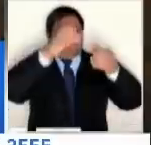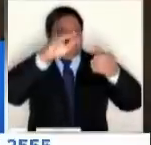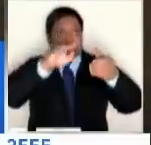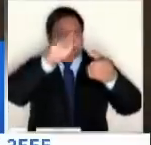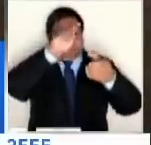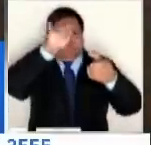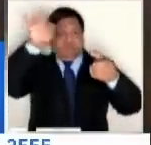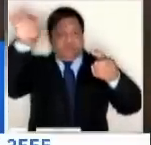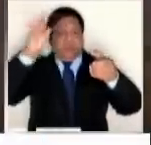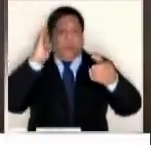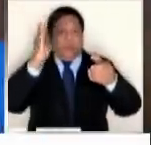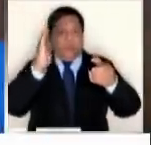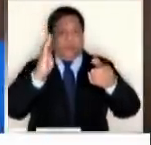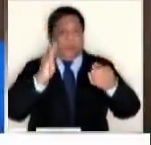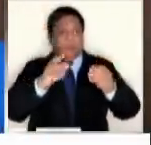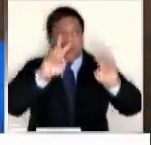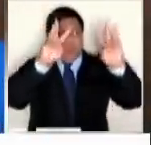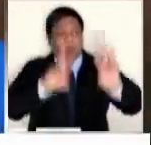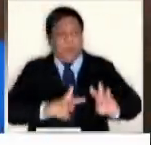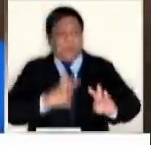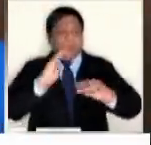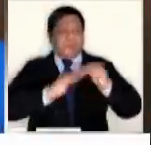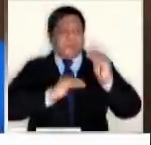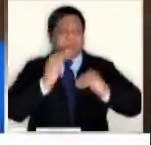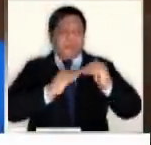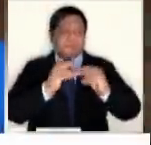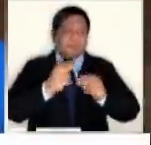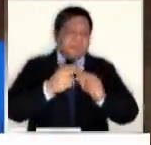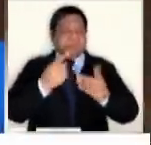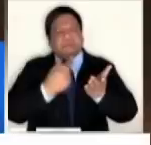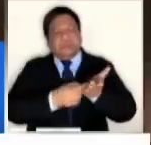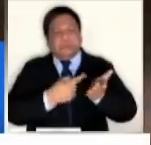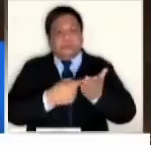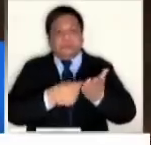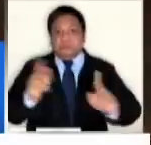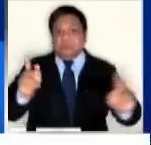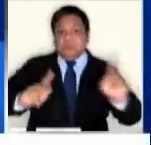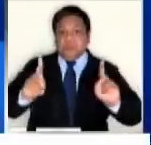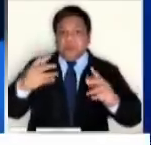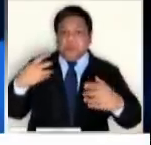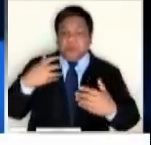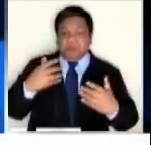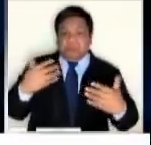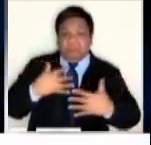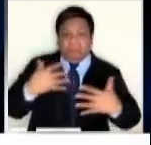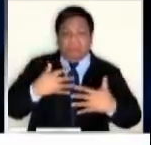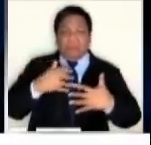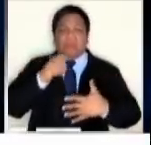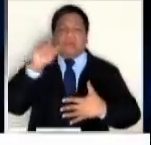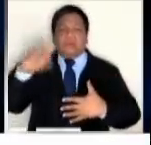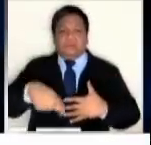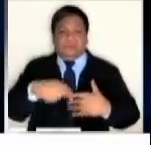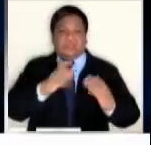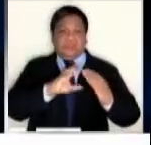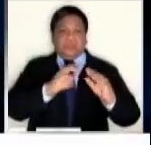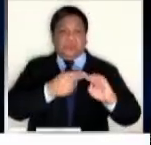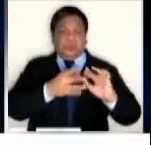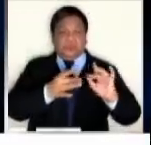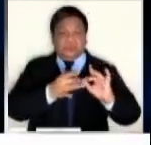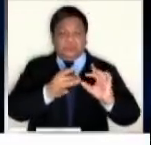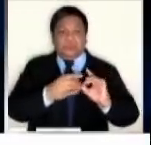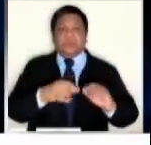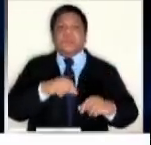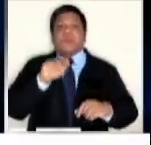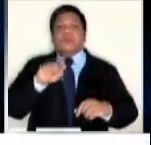ng LGU, wala naman daw dapat ikatakot ang mga residente para sa kanilang kalusugan. Wala naman daw po itong bantana dahil meron pong ilalagay